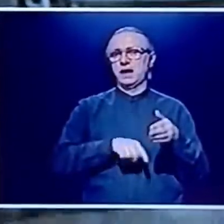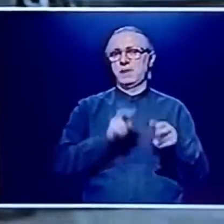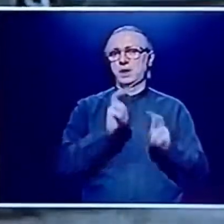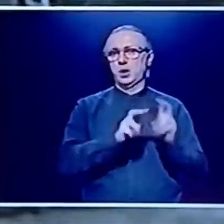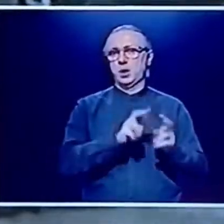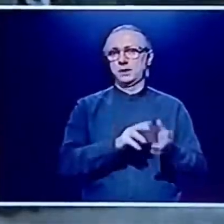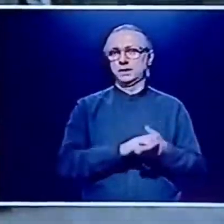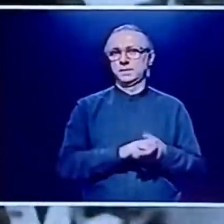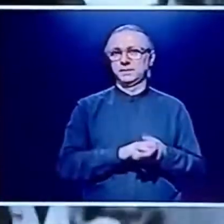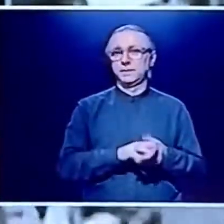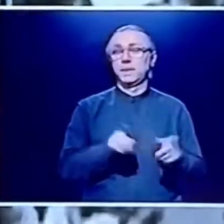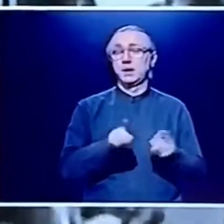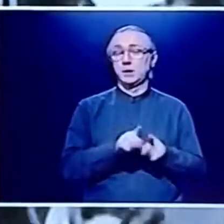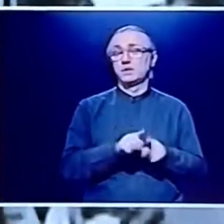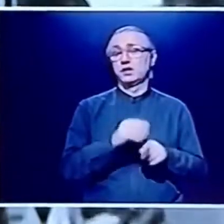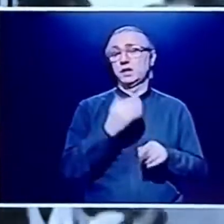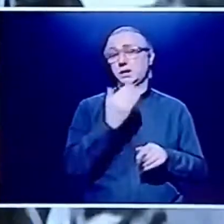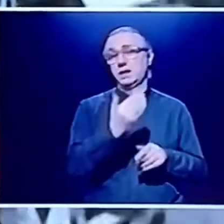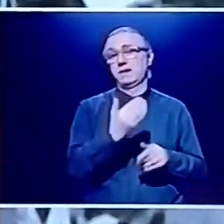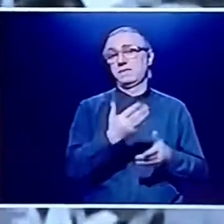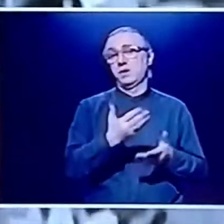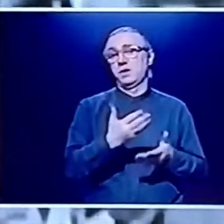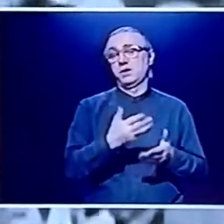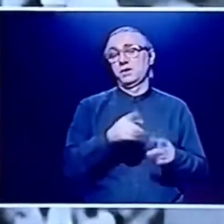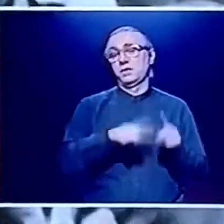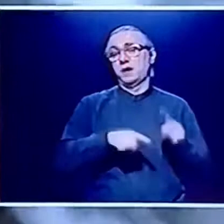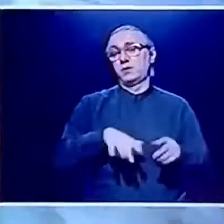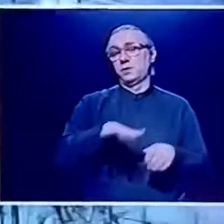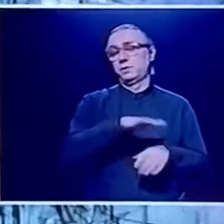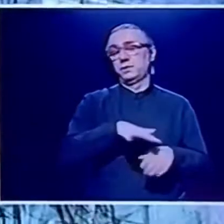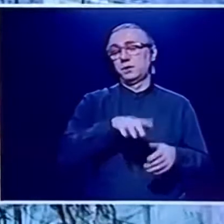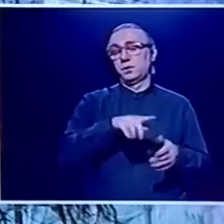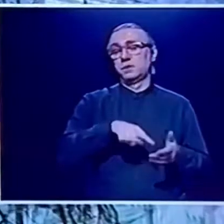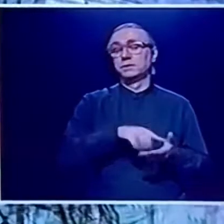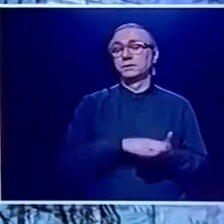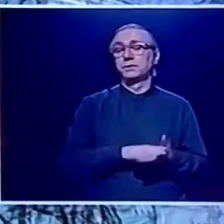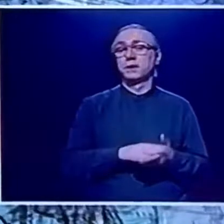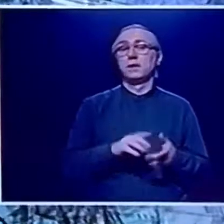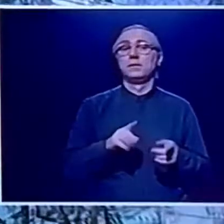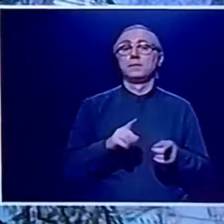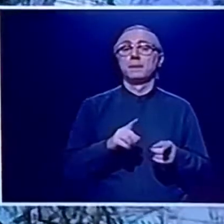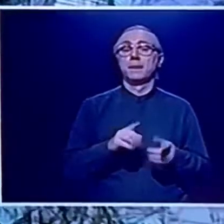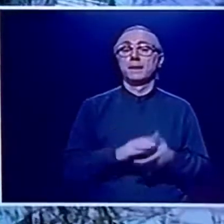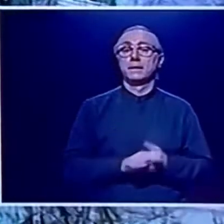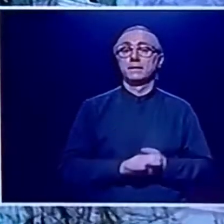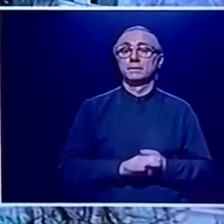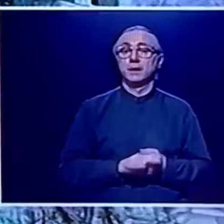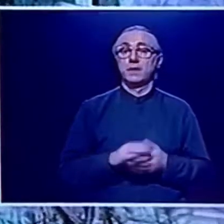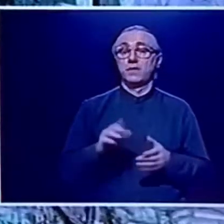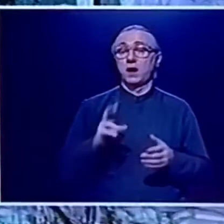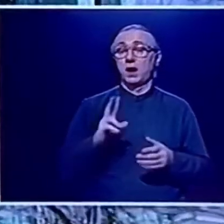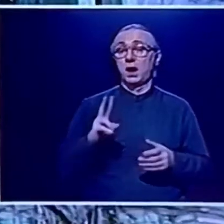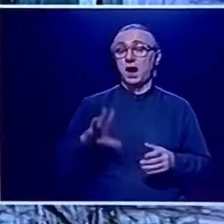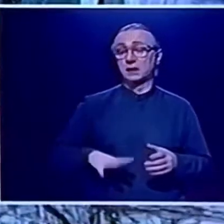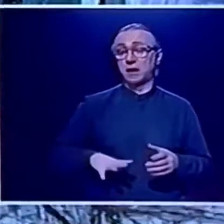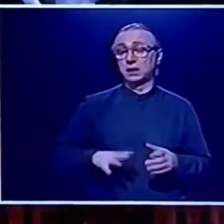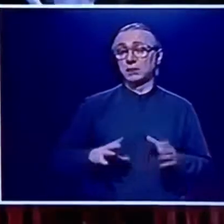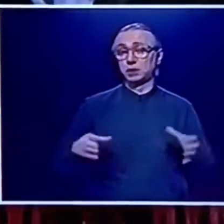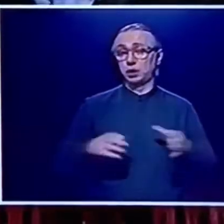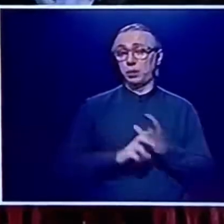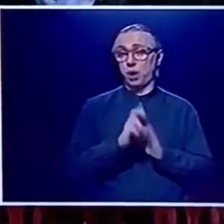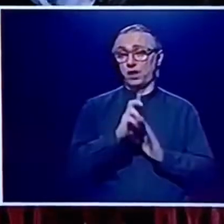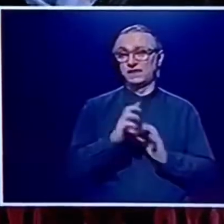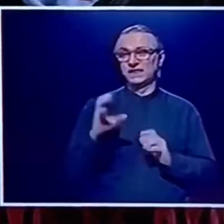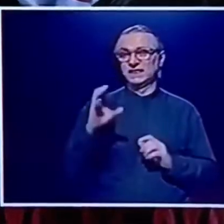Сызранском уезде, где был силен раскол. Одновременно с панихидой в Москве, в Казанском соборе в Сызрани, где крестился будущий